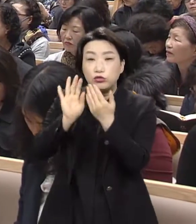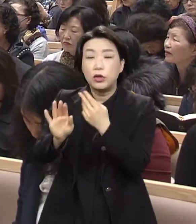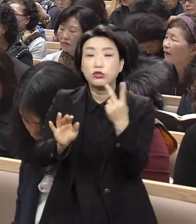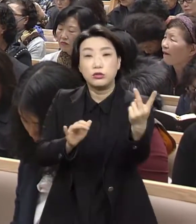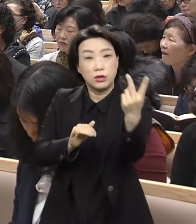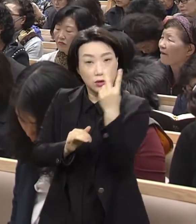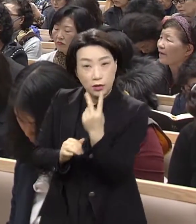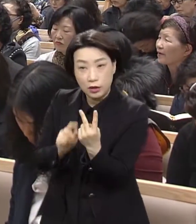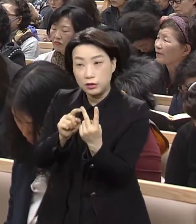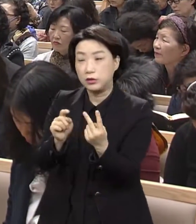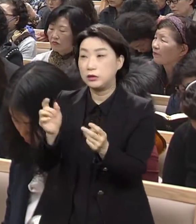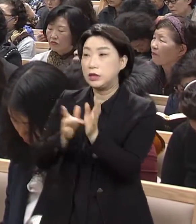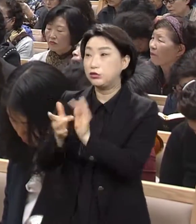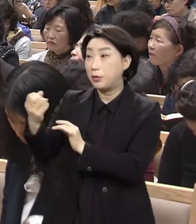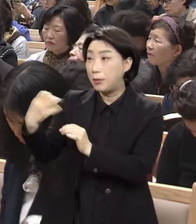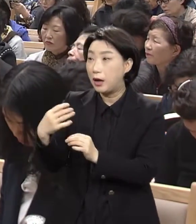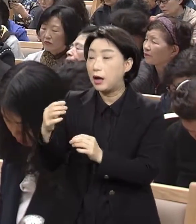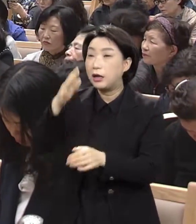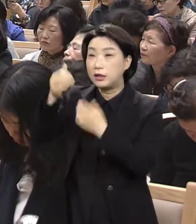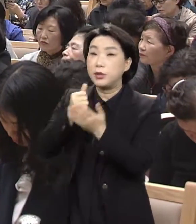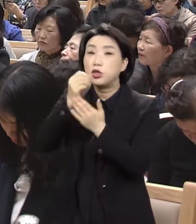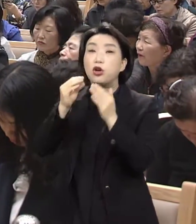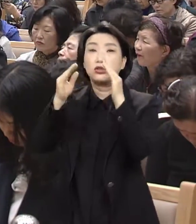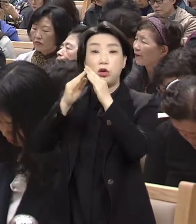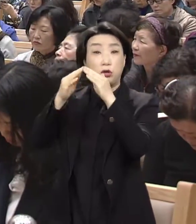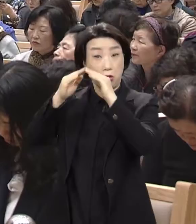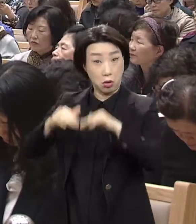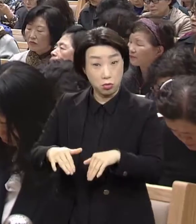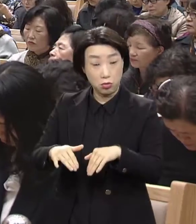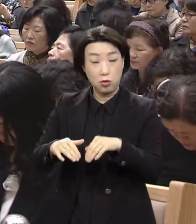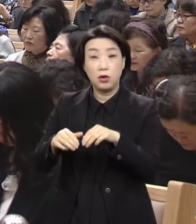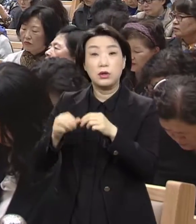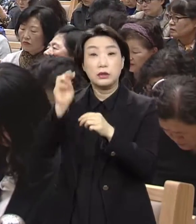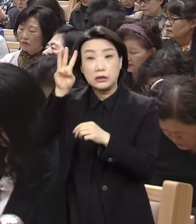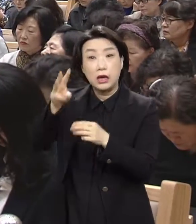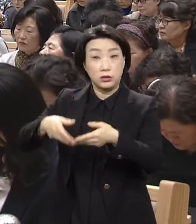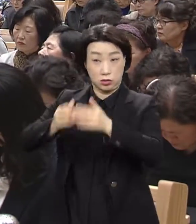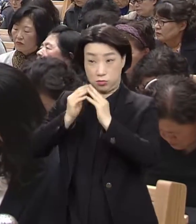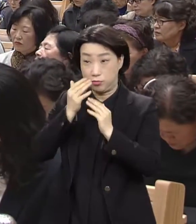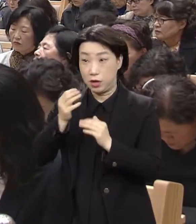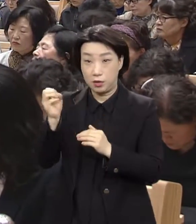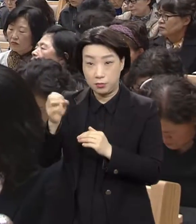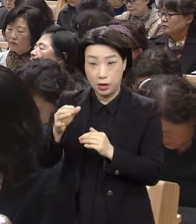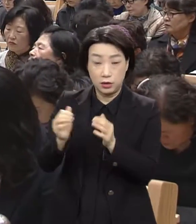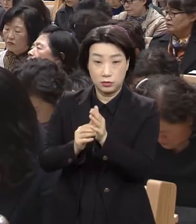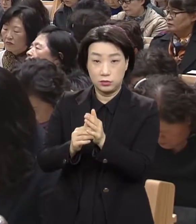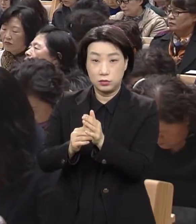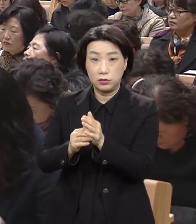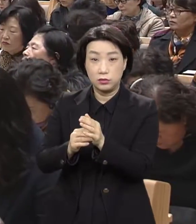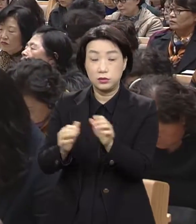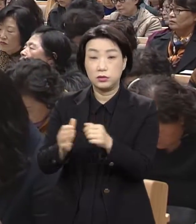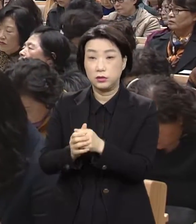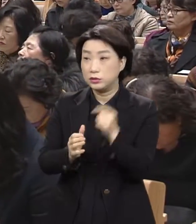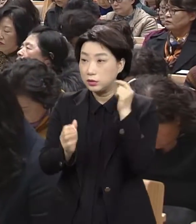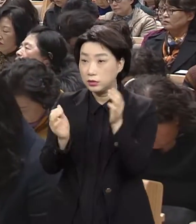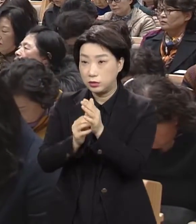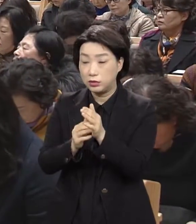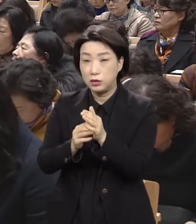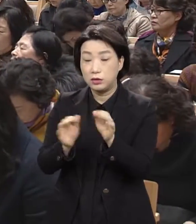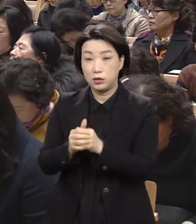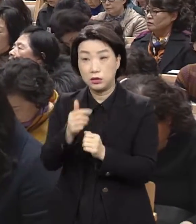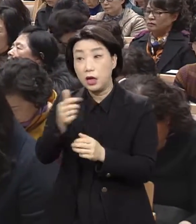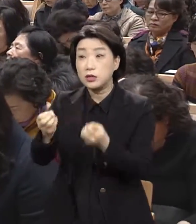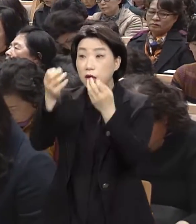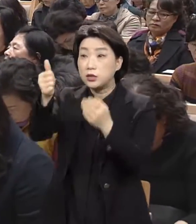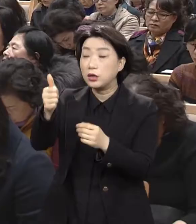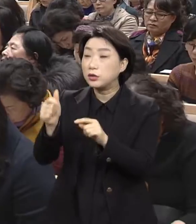말이 내가 하나님의 성전을 헐고 사흘에 지을 수 있다 하더라 하니 대제사장이 일어서서 예수께 묻되